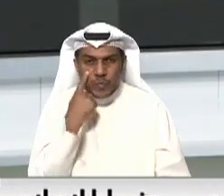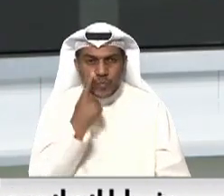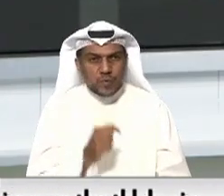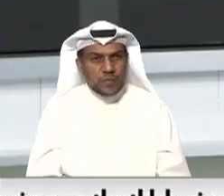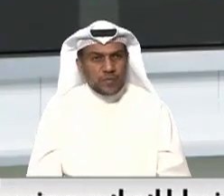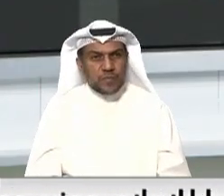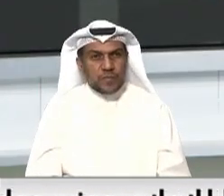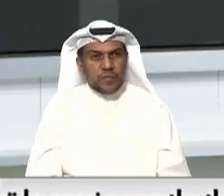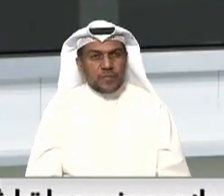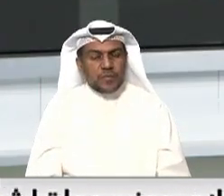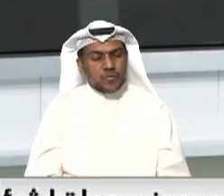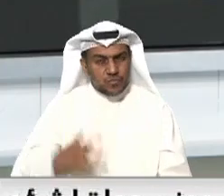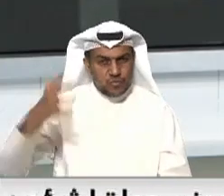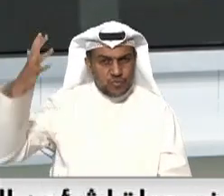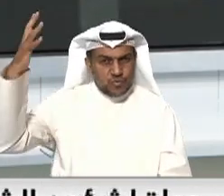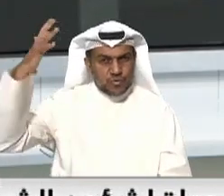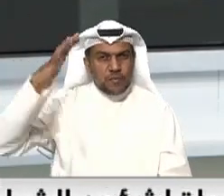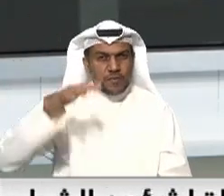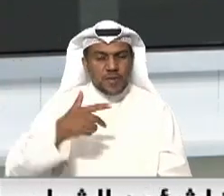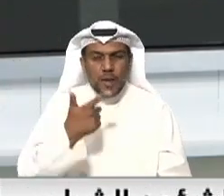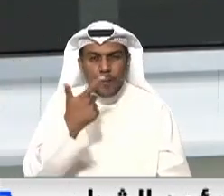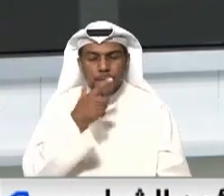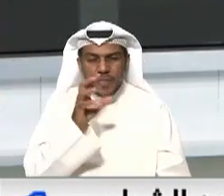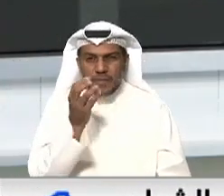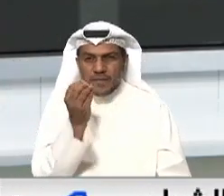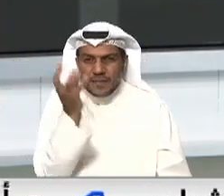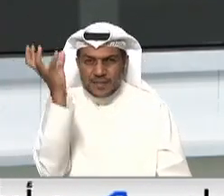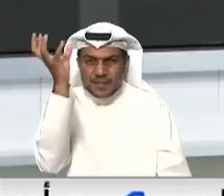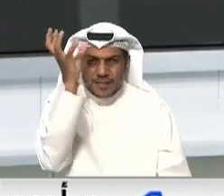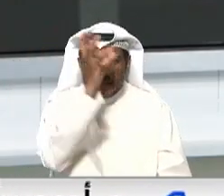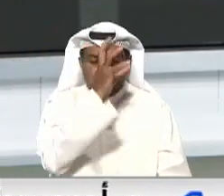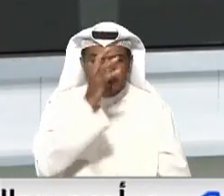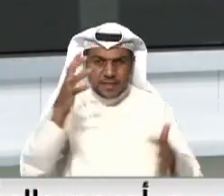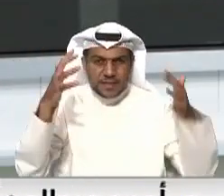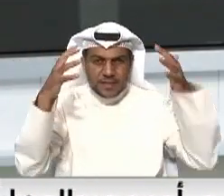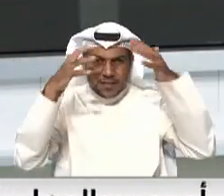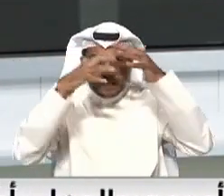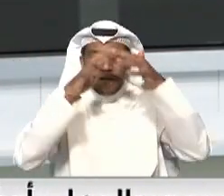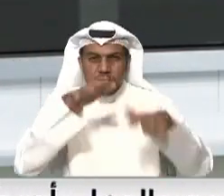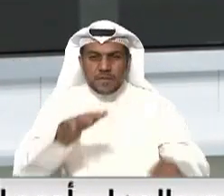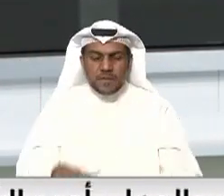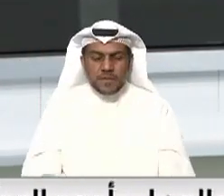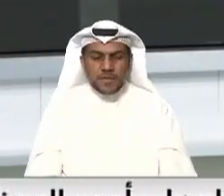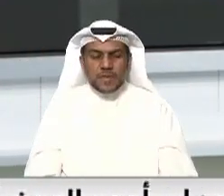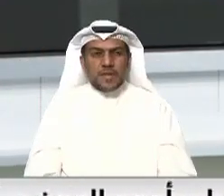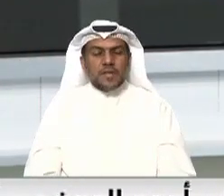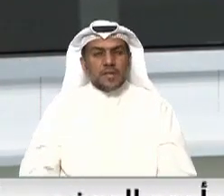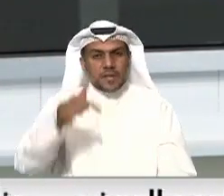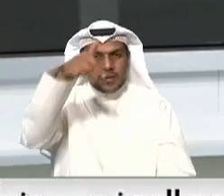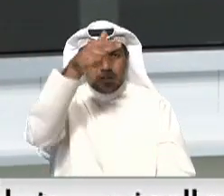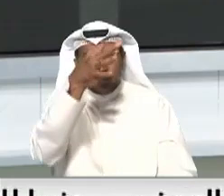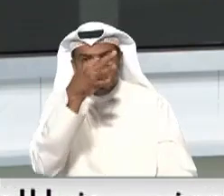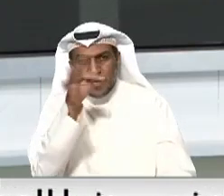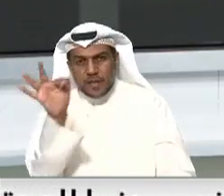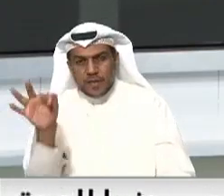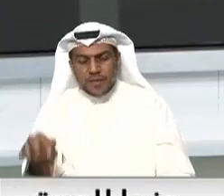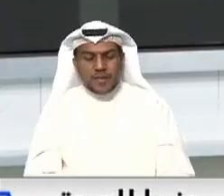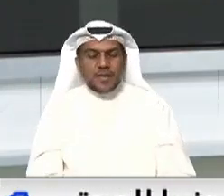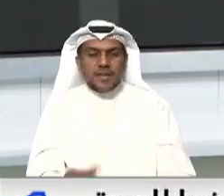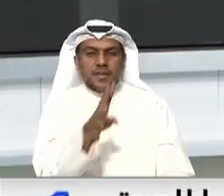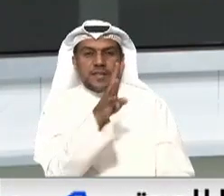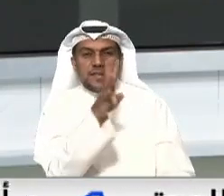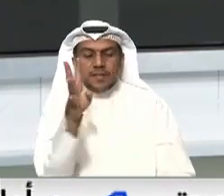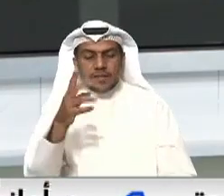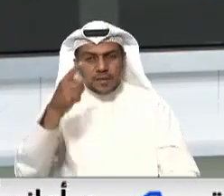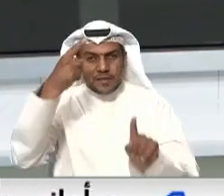اجواء راح تكون مشمسه مع عبور لبعض السحب العاليه المتفرقه خلال نهار يوم الغد العظمى 36 والصوره 19 درجه